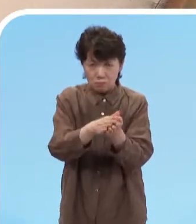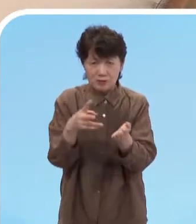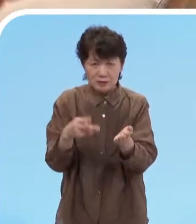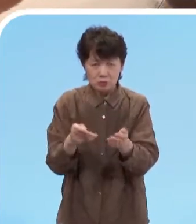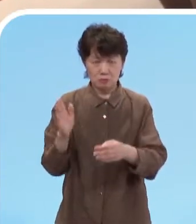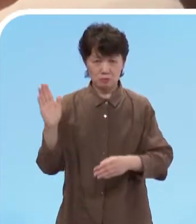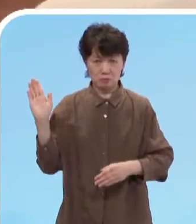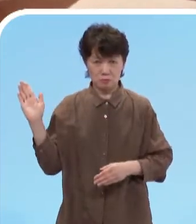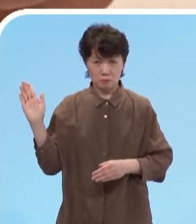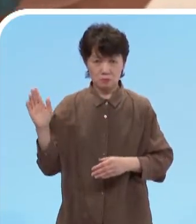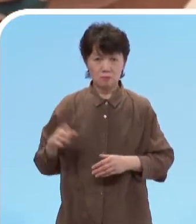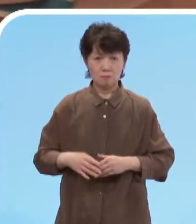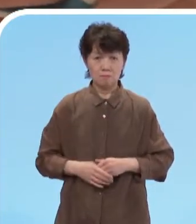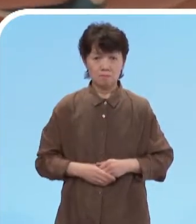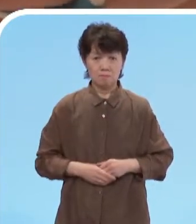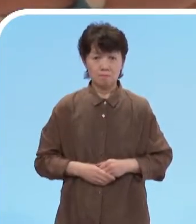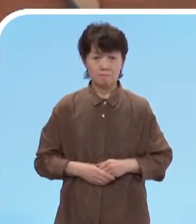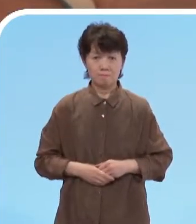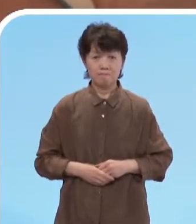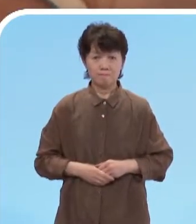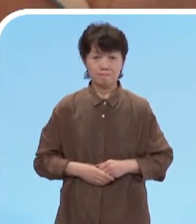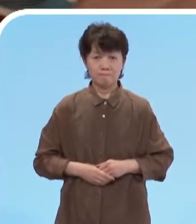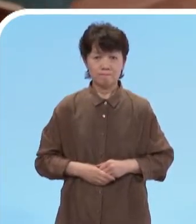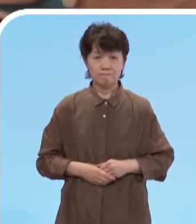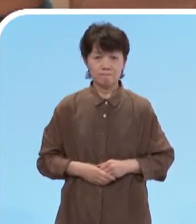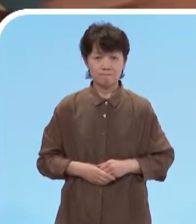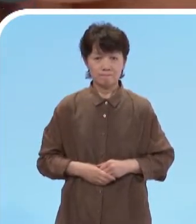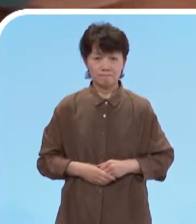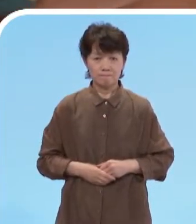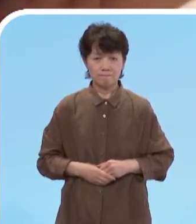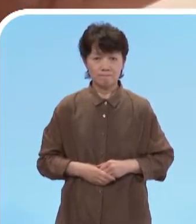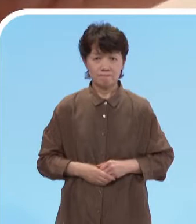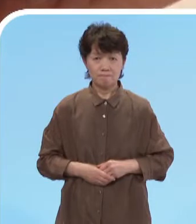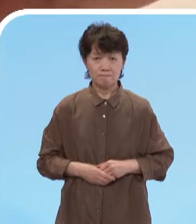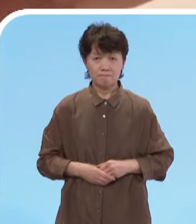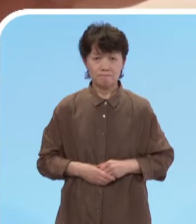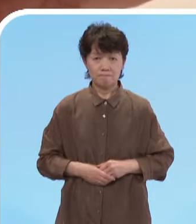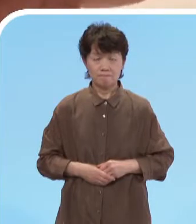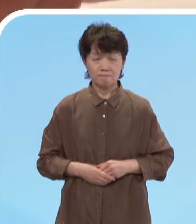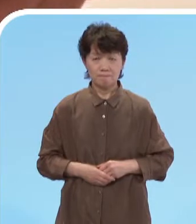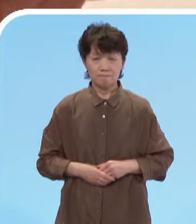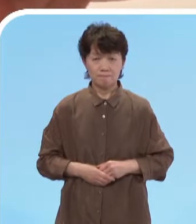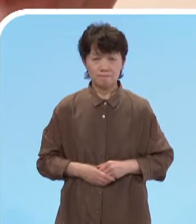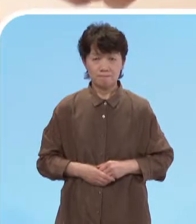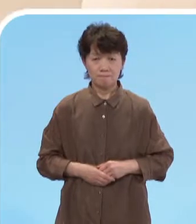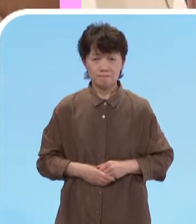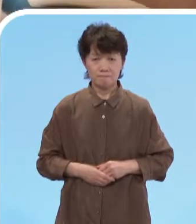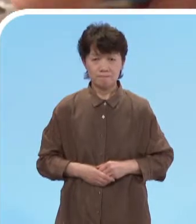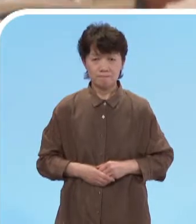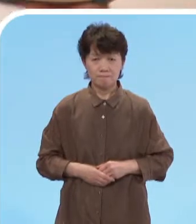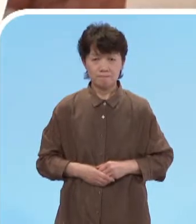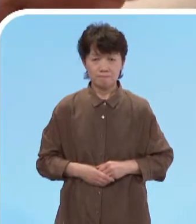それを2つ折りの形に戻し、折り目側の3箇所に切り込みを入れます。